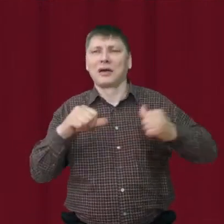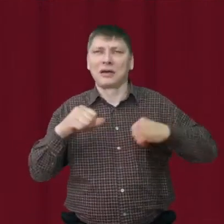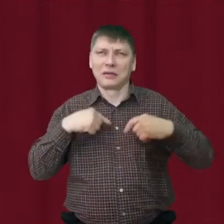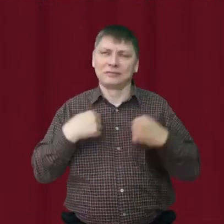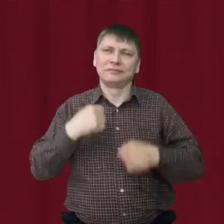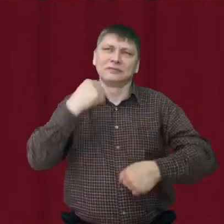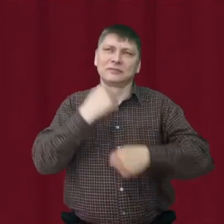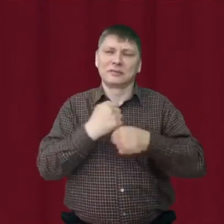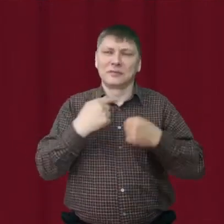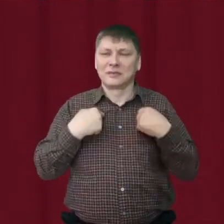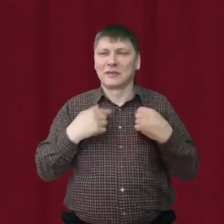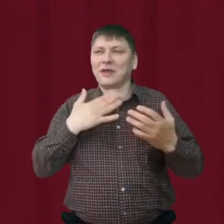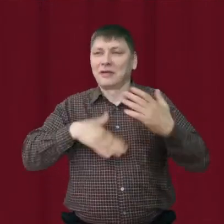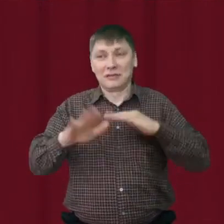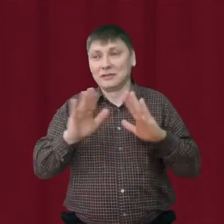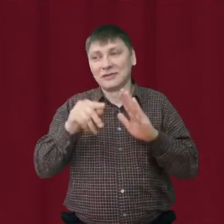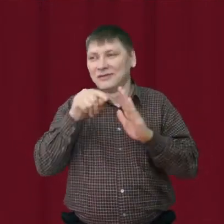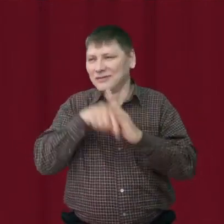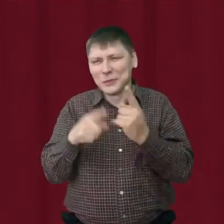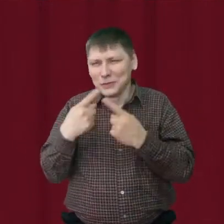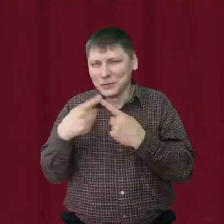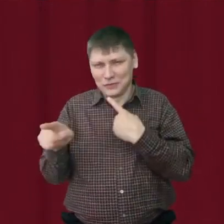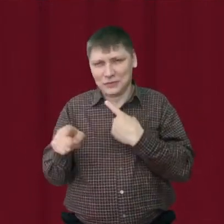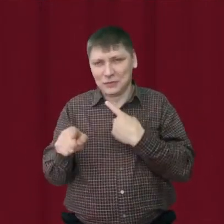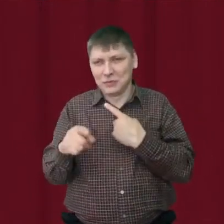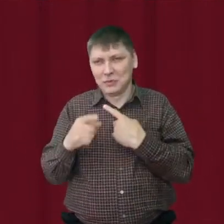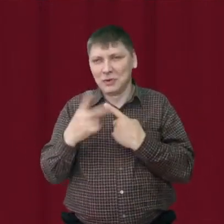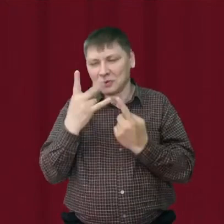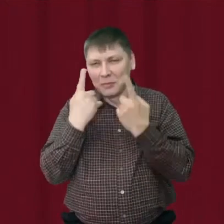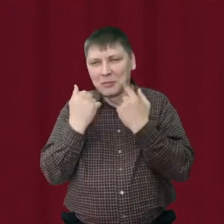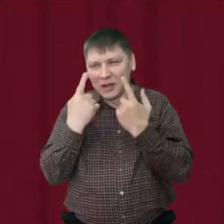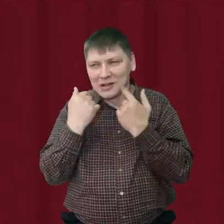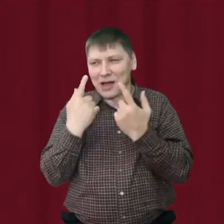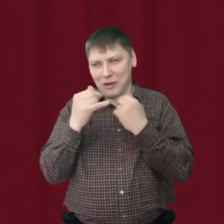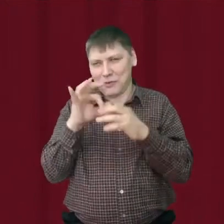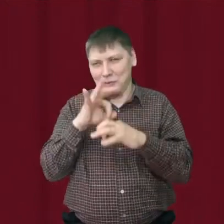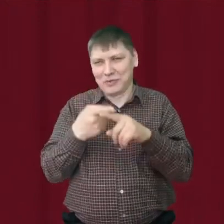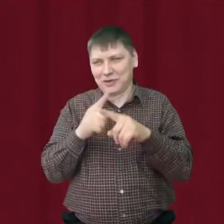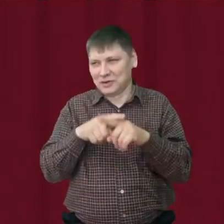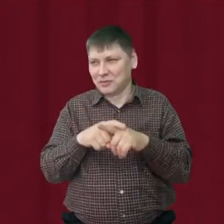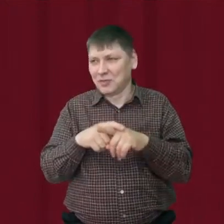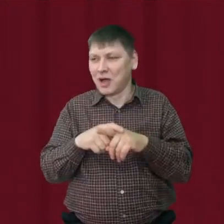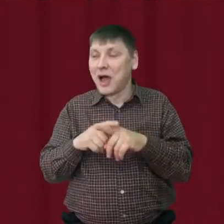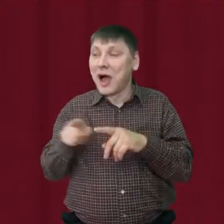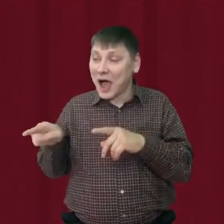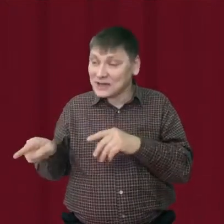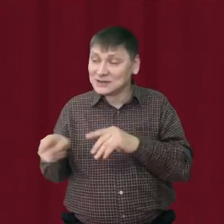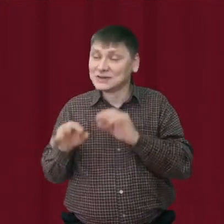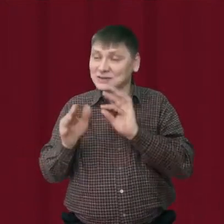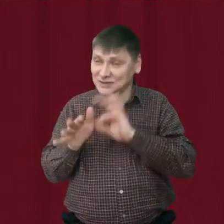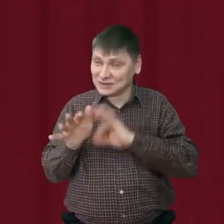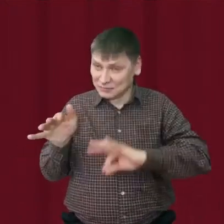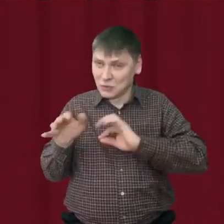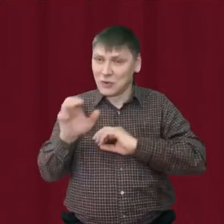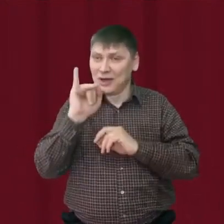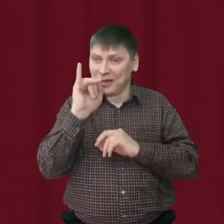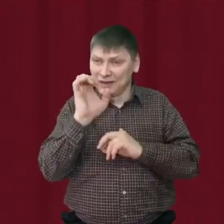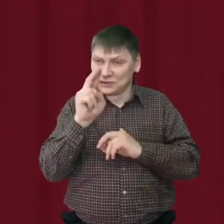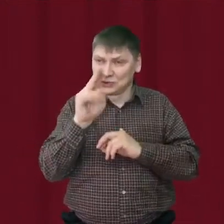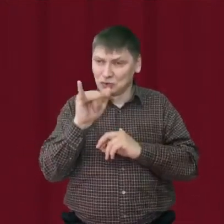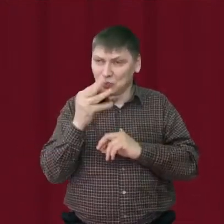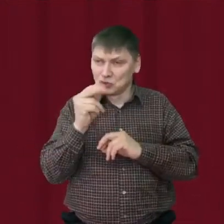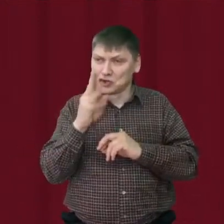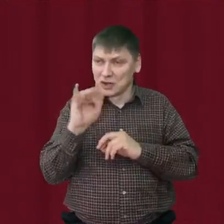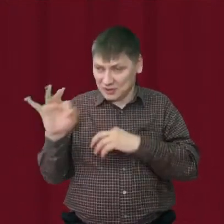обольстил, и вы совершаете его. Это, наоборот, повод для печали и покаяния перед Господом. То слово, которое здесь используется, искушение, это другое